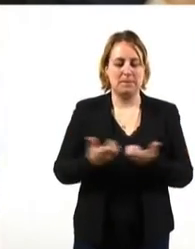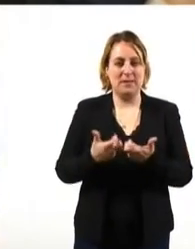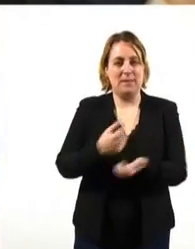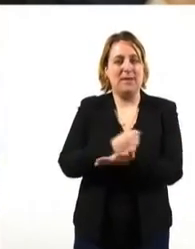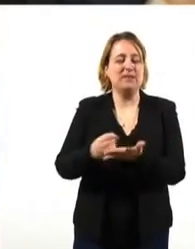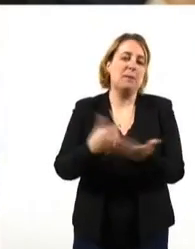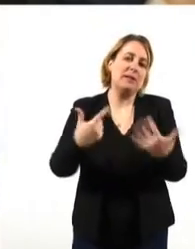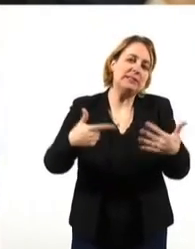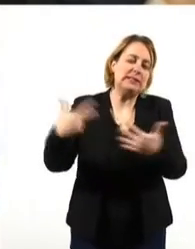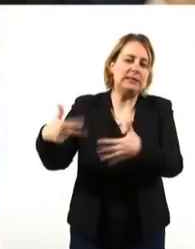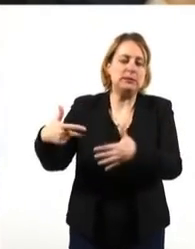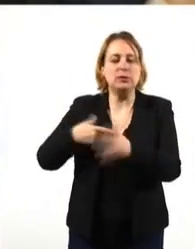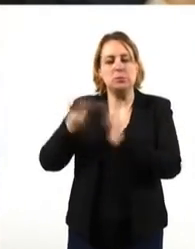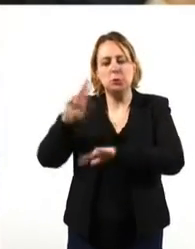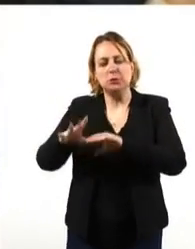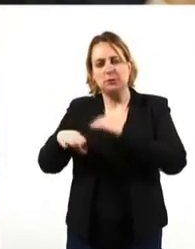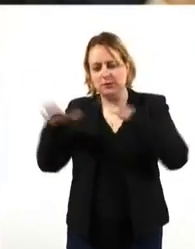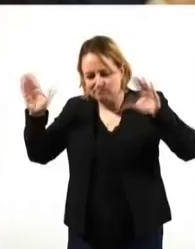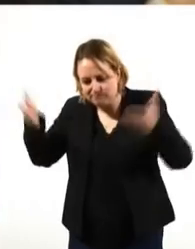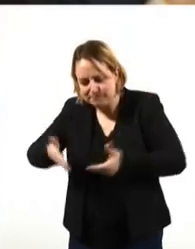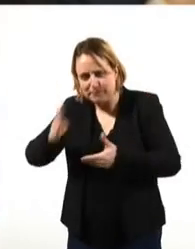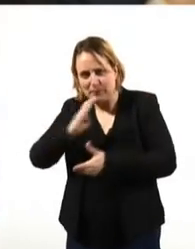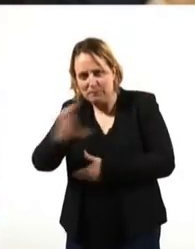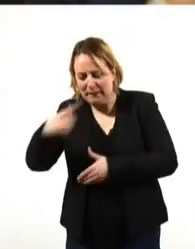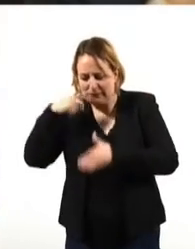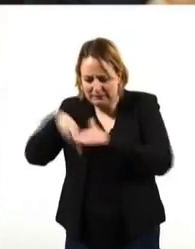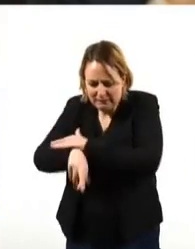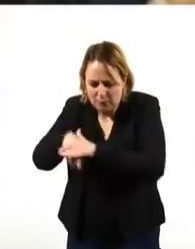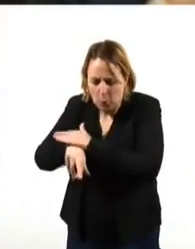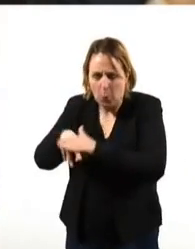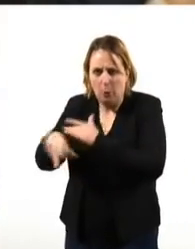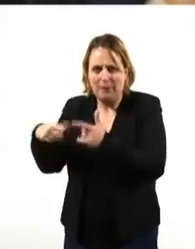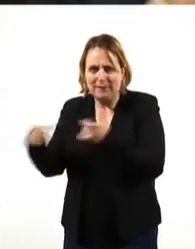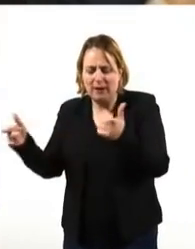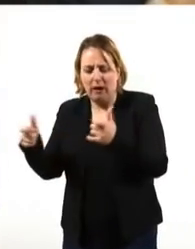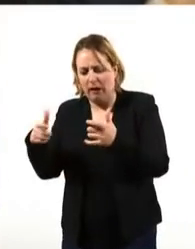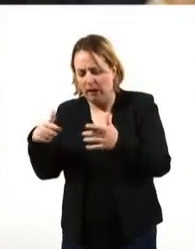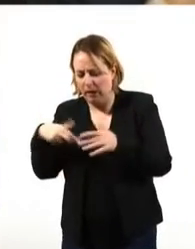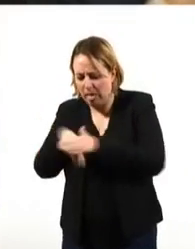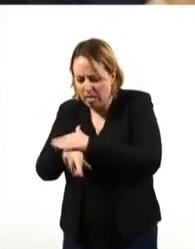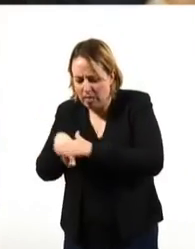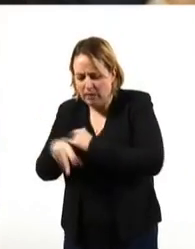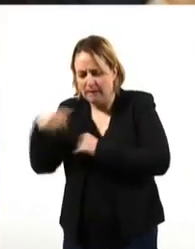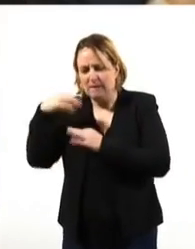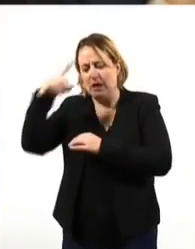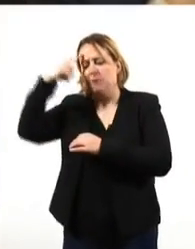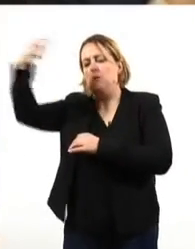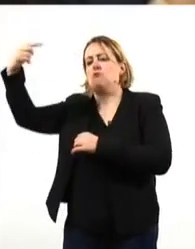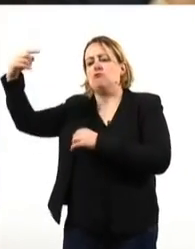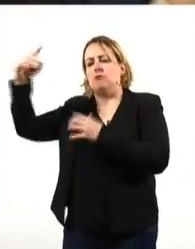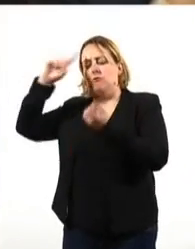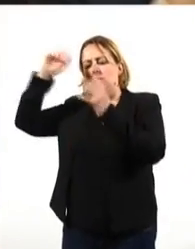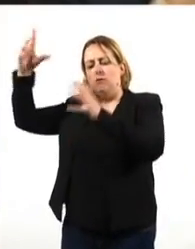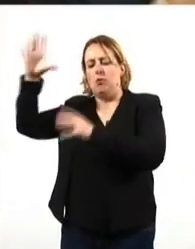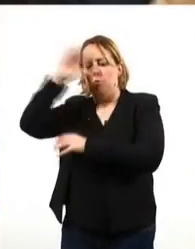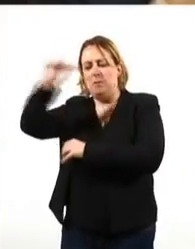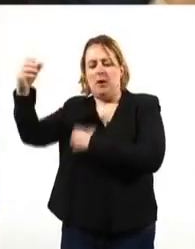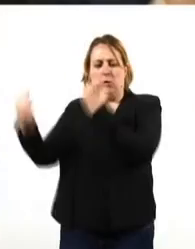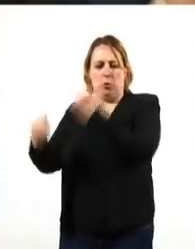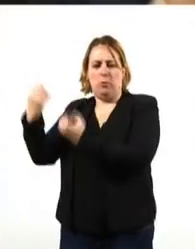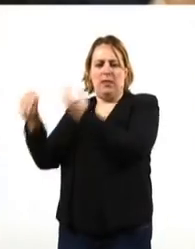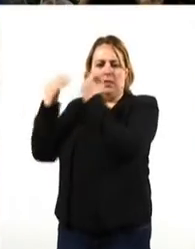17-18, on passe plutôt le bac, on pense plutôt à réviser, on va dire, plutôt qu'aux heures de conduite. Du coup,